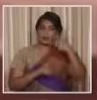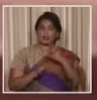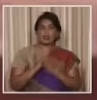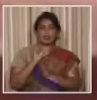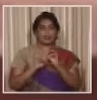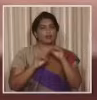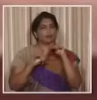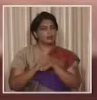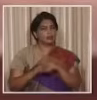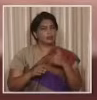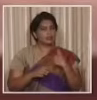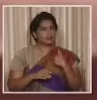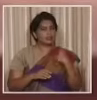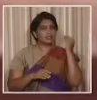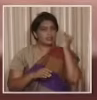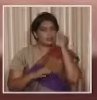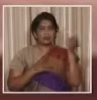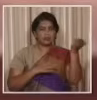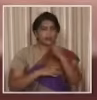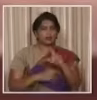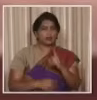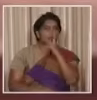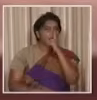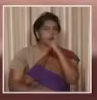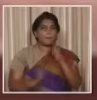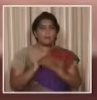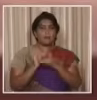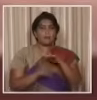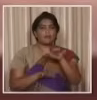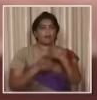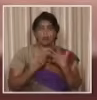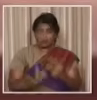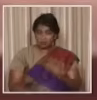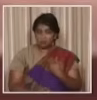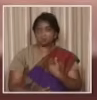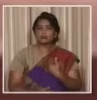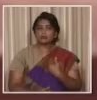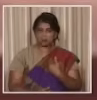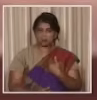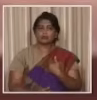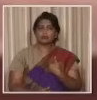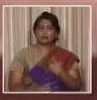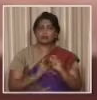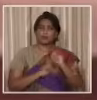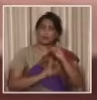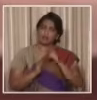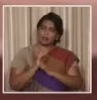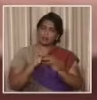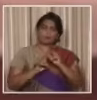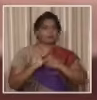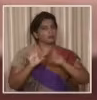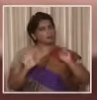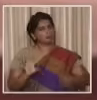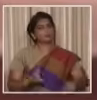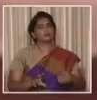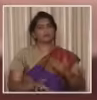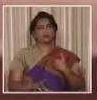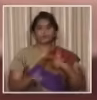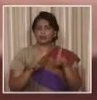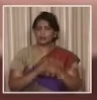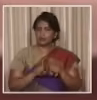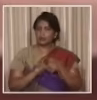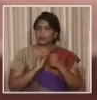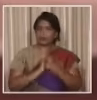හැටියට. මට හරි මගේ සහෝදරියකට හරි කාට හරි එක මහවැලි ඉඩමක් තියෙනවා කිව්වොත් ගරු කතානායකතුමනි මම මේ පාර්ලිමේන්තු මන්ත්‍රීකමනිත් මම අයින් වෙනවා. ඒ වගේම